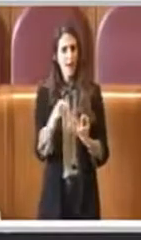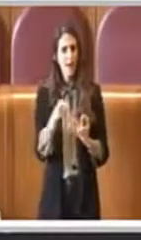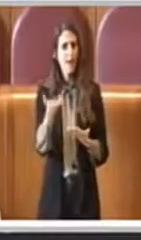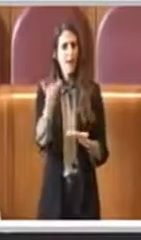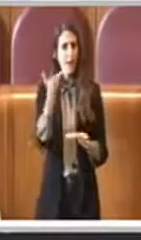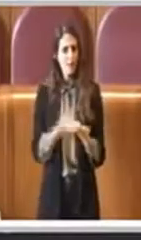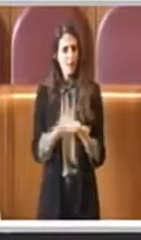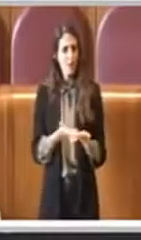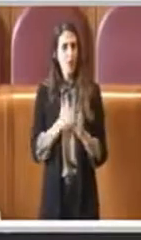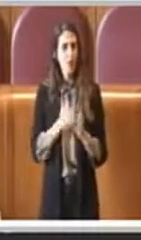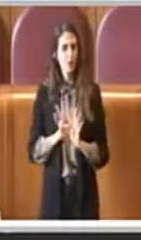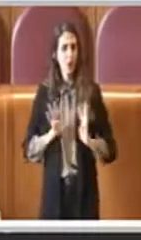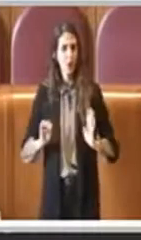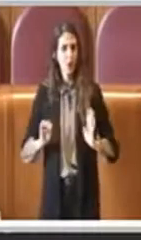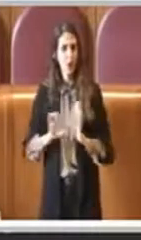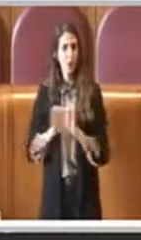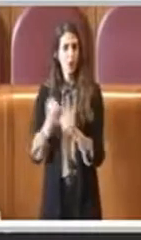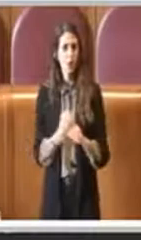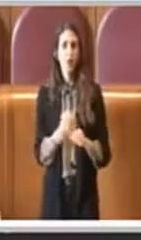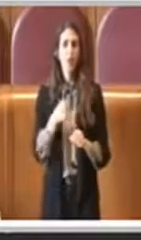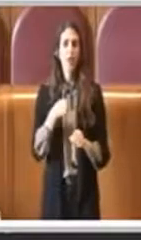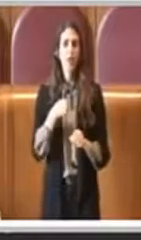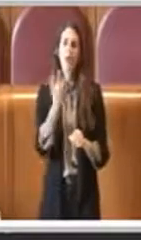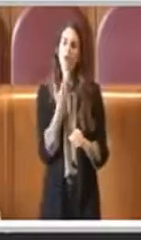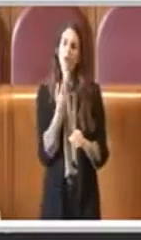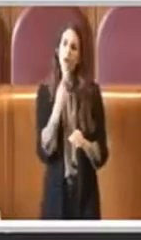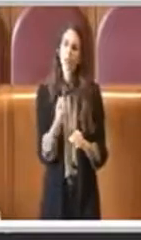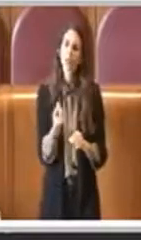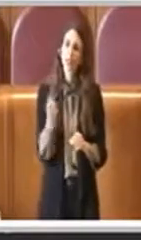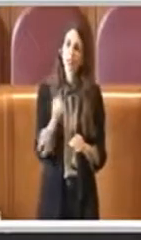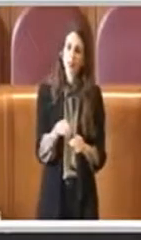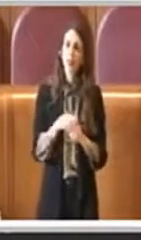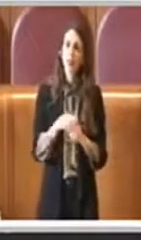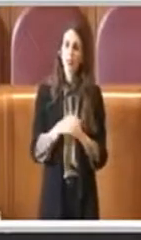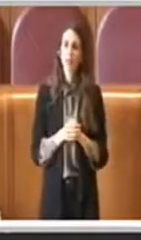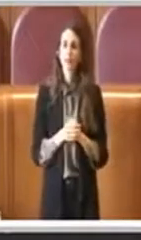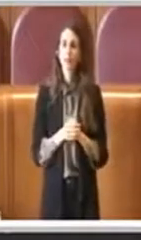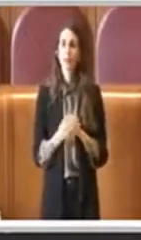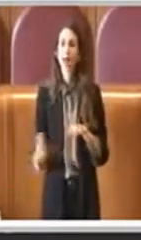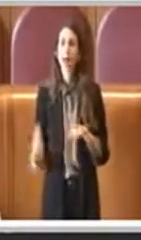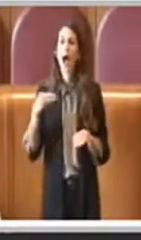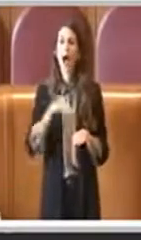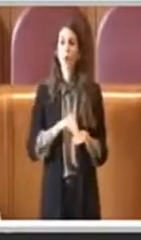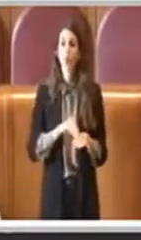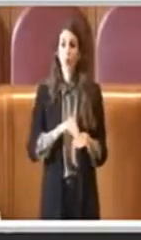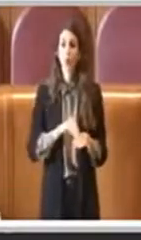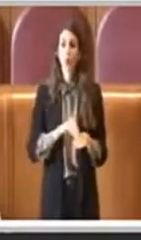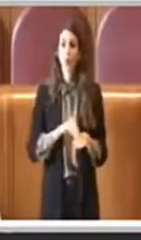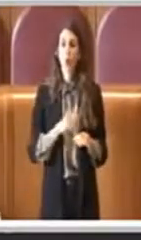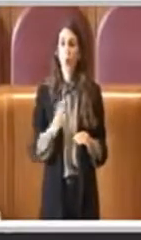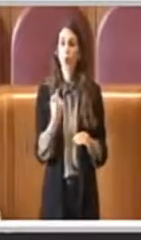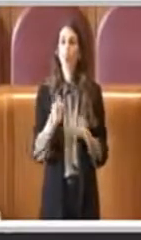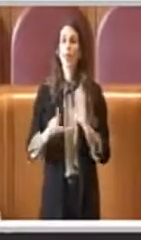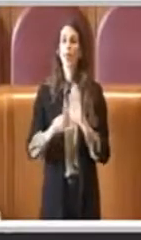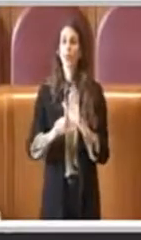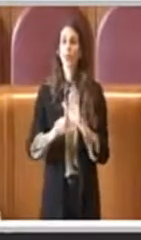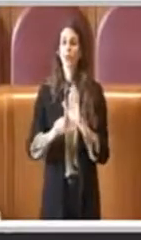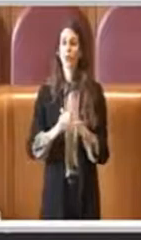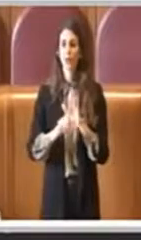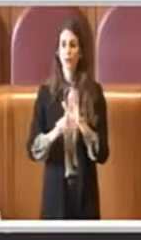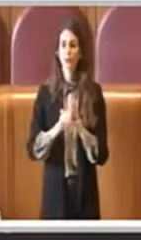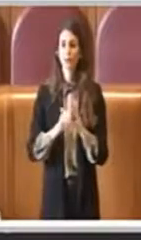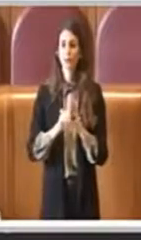stiamo parlando di questo articolo 29, l'aumento anche con, la implemento con una legge,